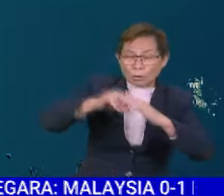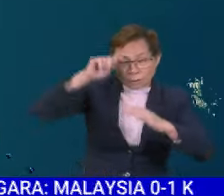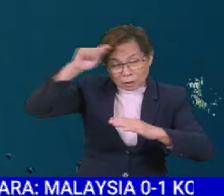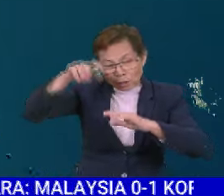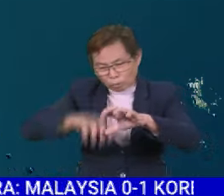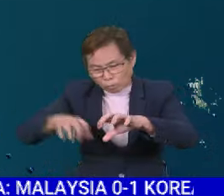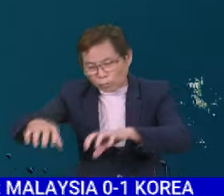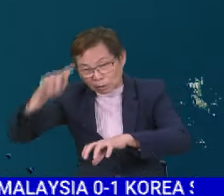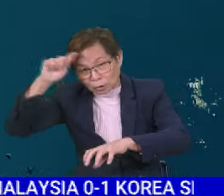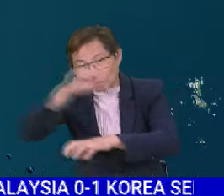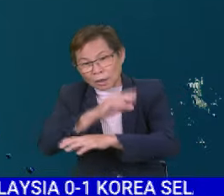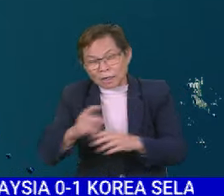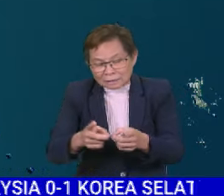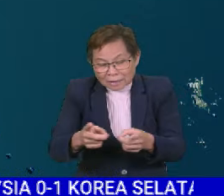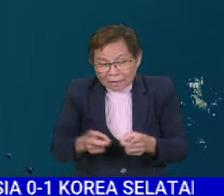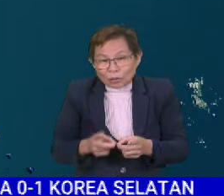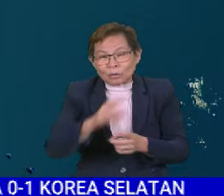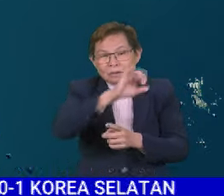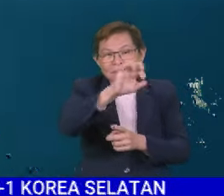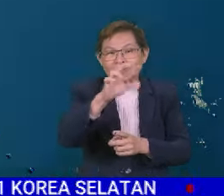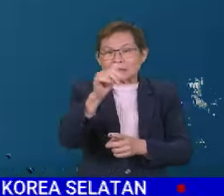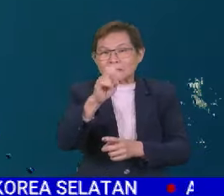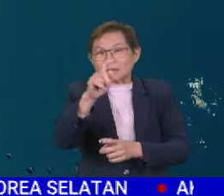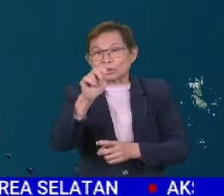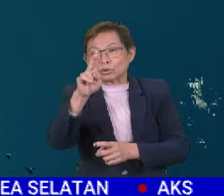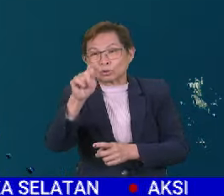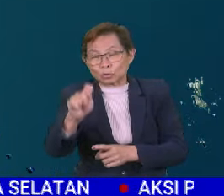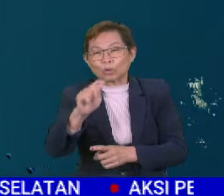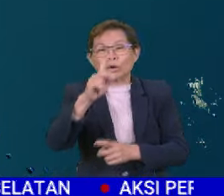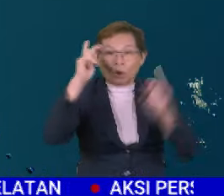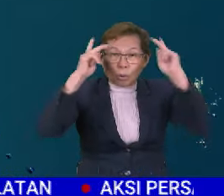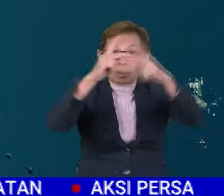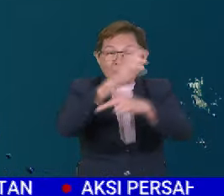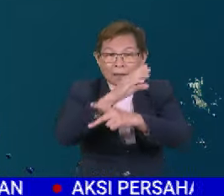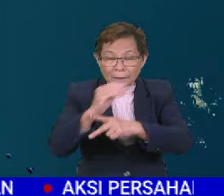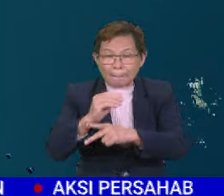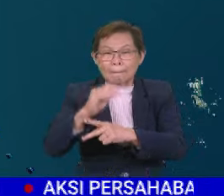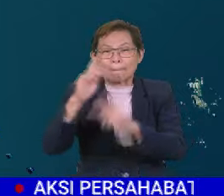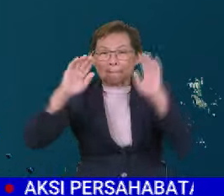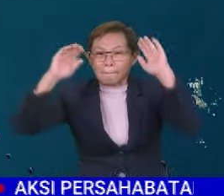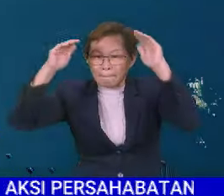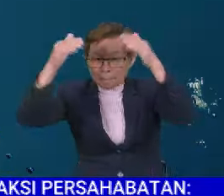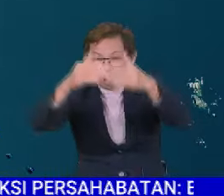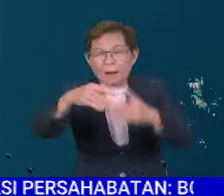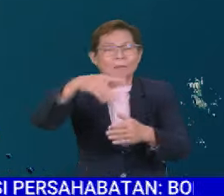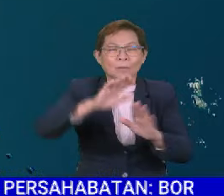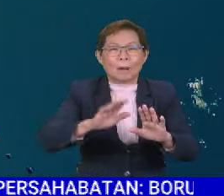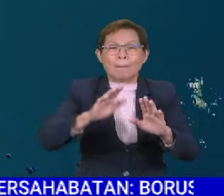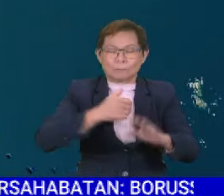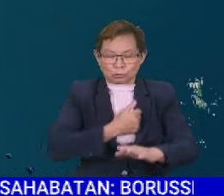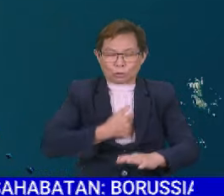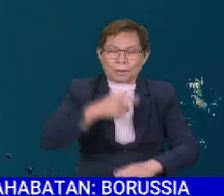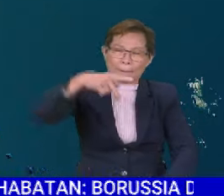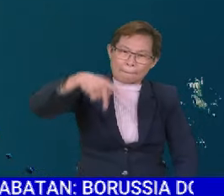Terengganu serta di daerah Jerantut, Kuantan dan juga Pahang. Dia di Pekan, maafkan saya, di Pekan di